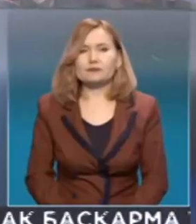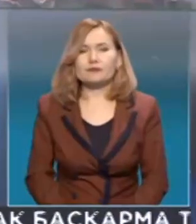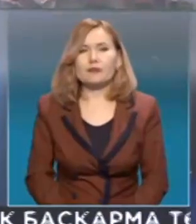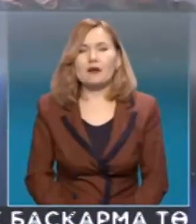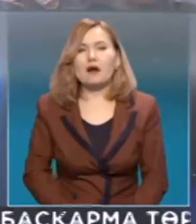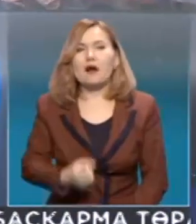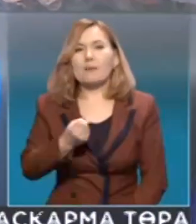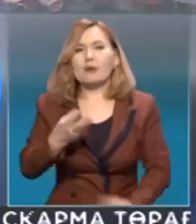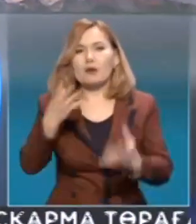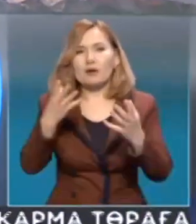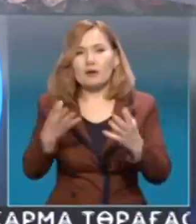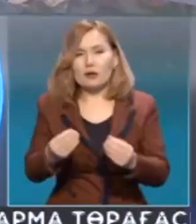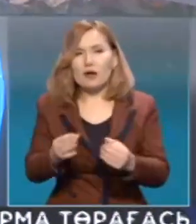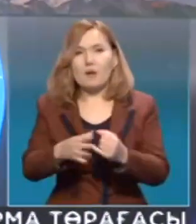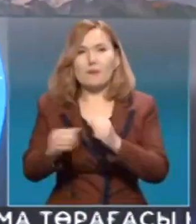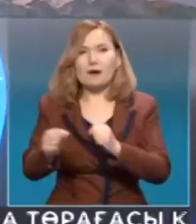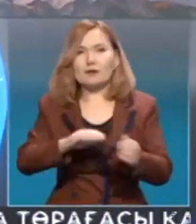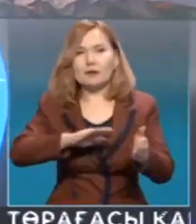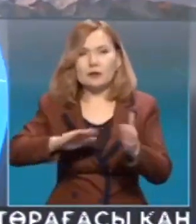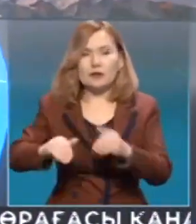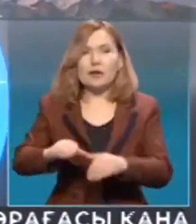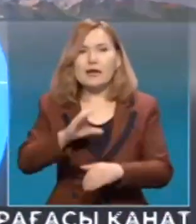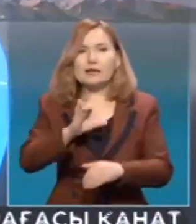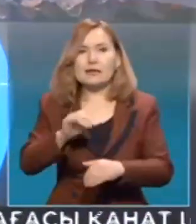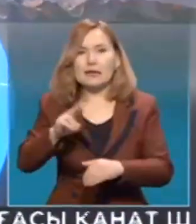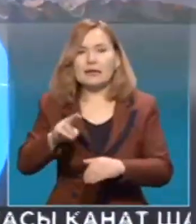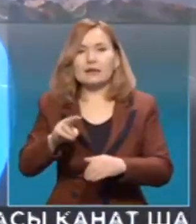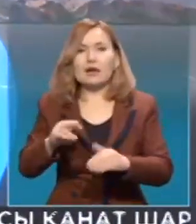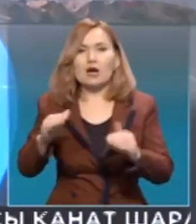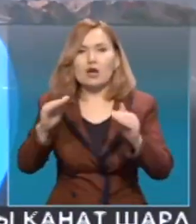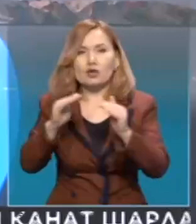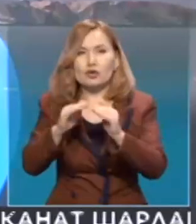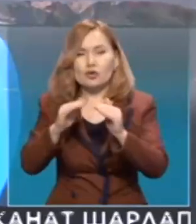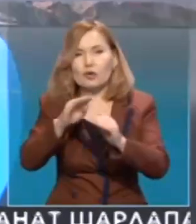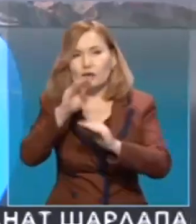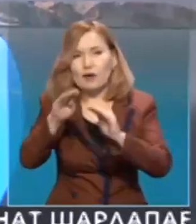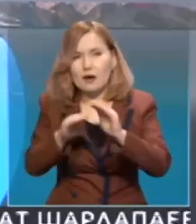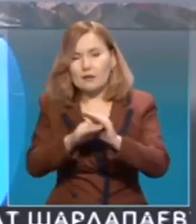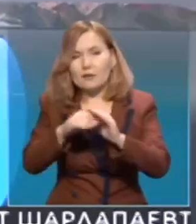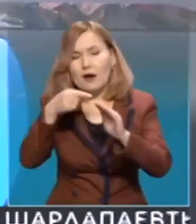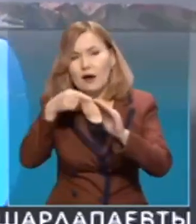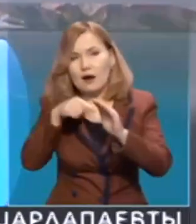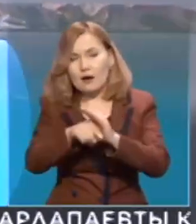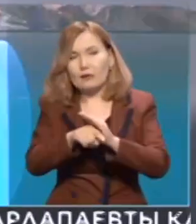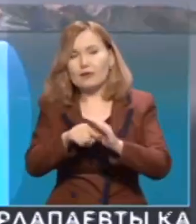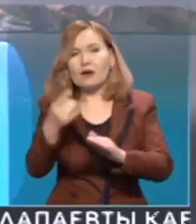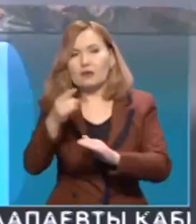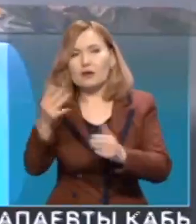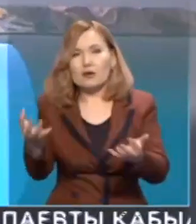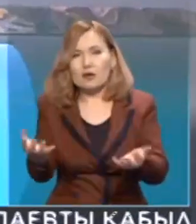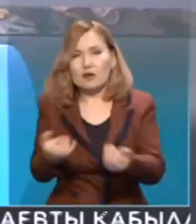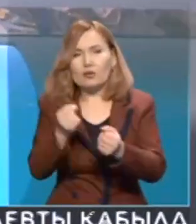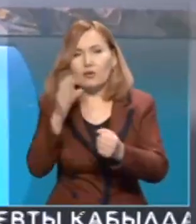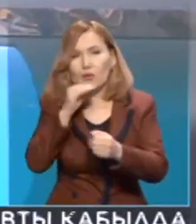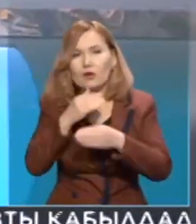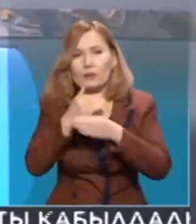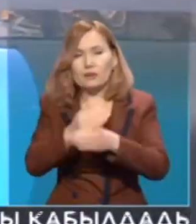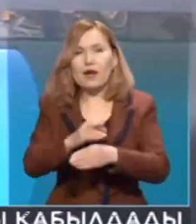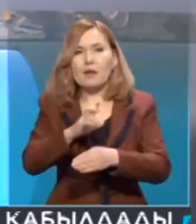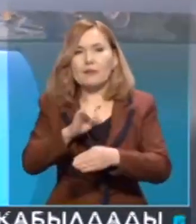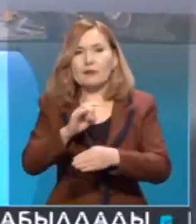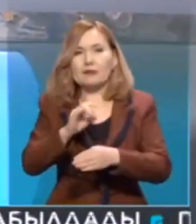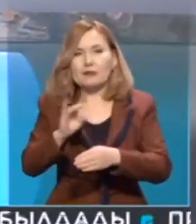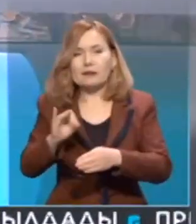Иә, бірер күн бұрын зілзаладан кейін Сирияда үйінде астында дүниеге келген нәрестені құтқару сәтін көрсеткен едік. BBC-дің